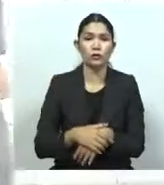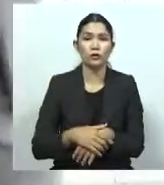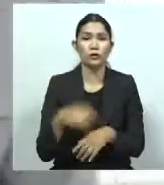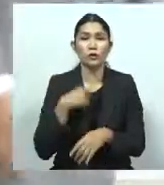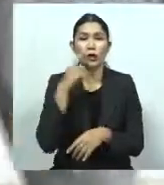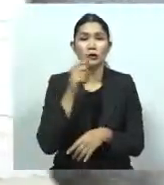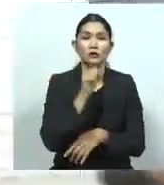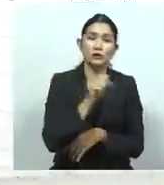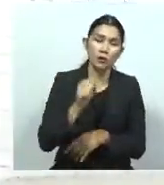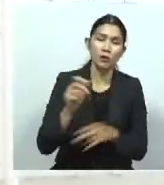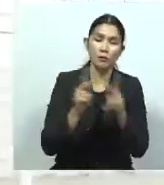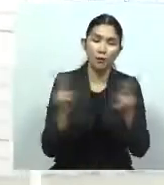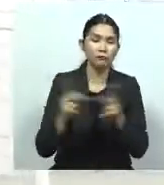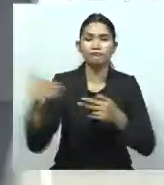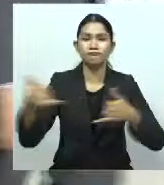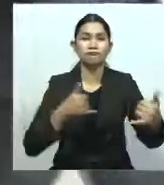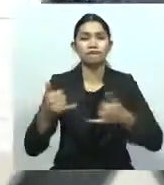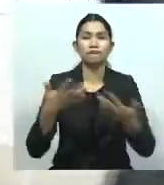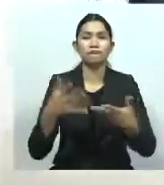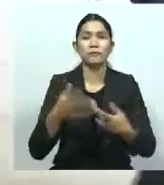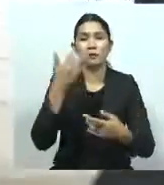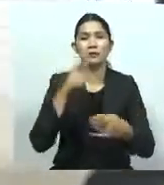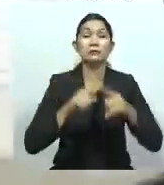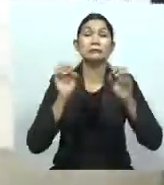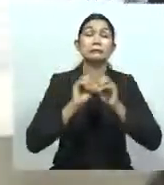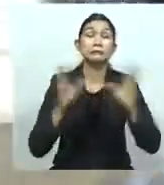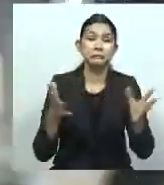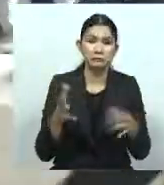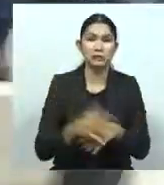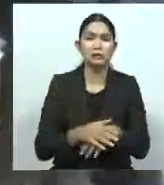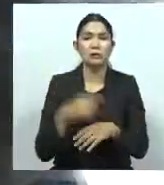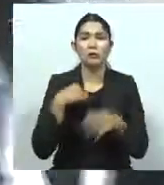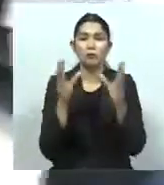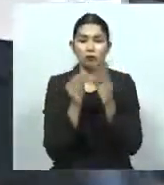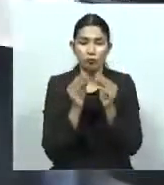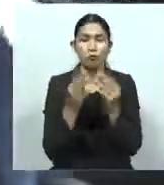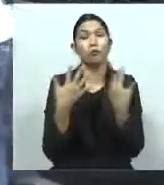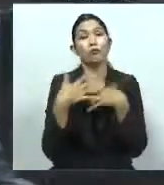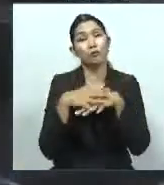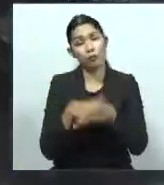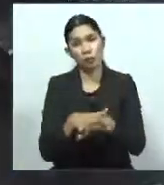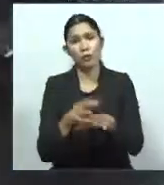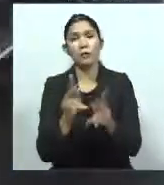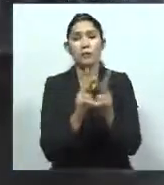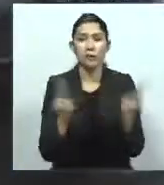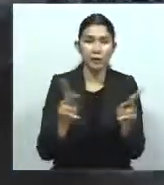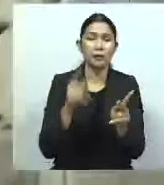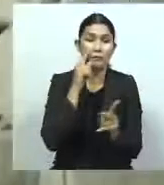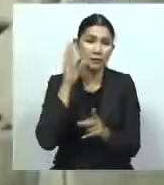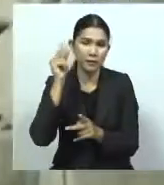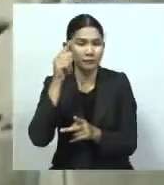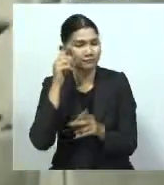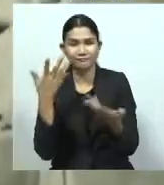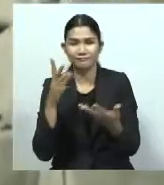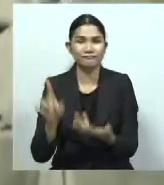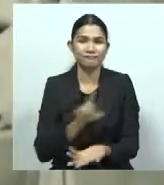ก็กรรมการบริหารพักคนอื่นๆไม่ได้เดินทางมาเพราะว่ายังไม่มีความชัดเจนว่าจะมีการประชุมร่วมระหว่างกรรมการบริหารพักแล้วก็ส.ส.เมื่อไหร่